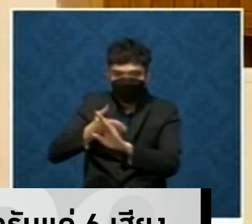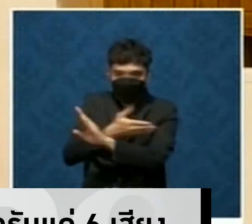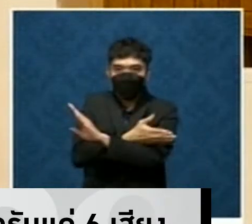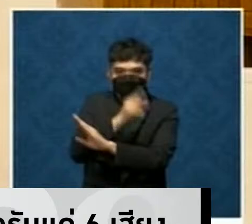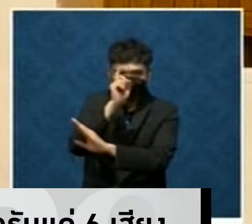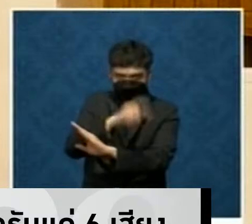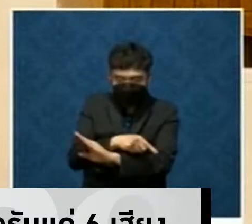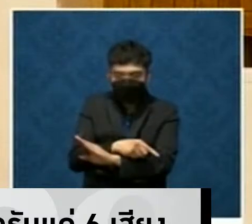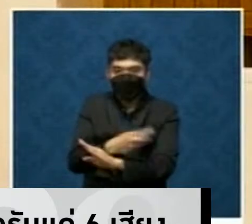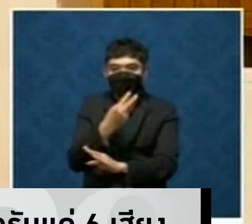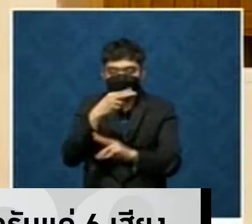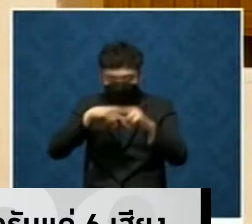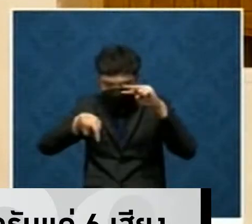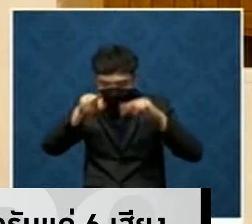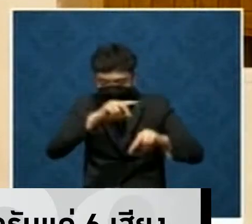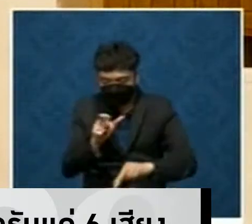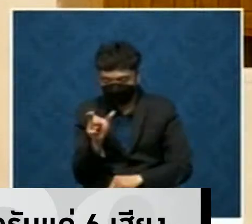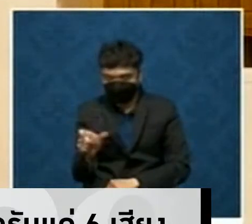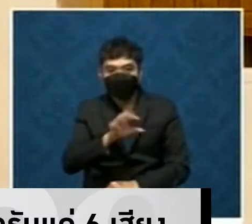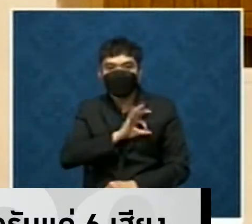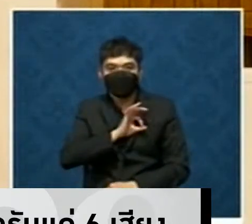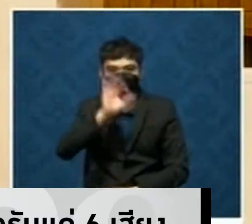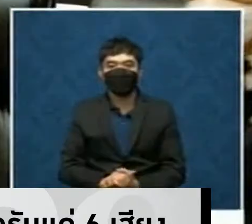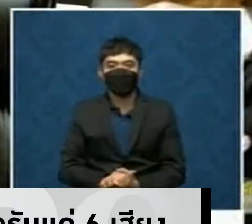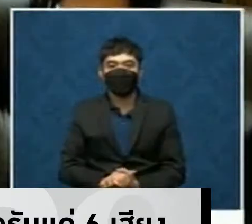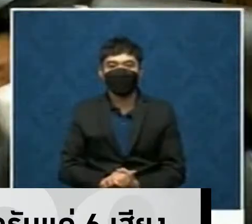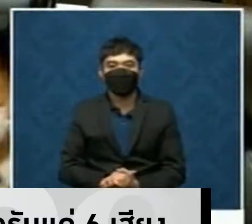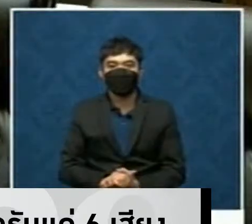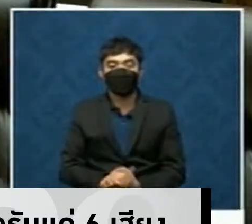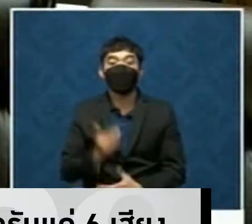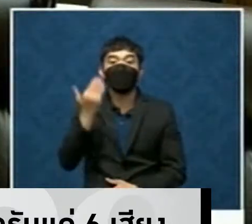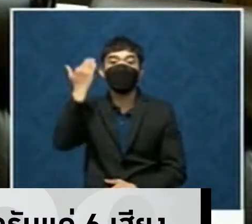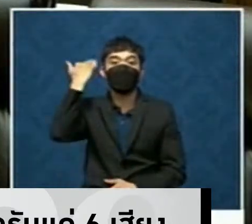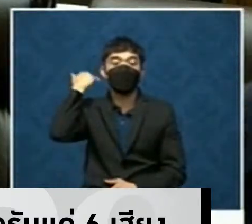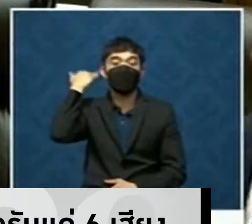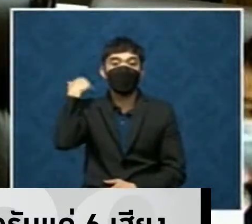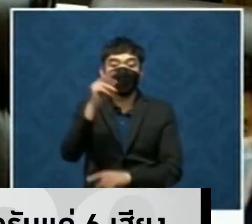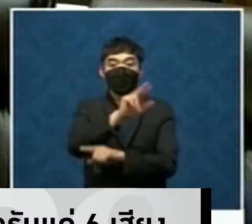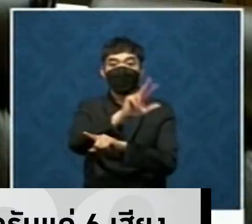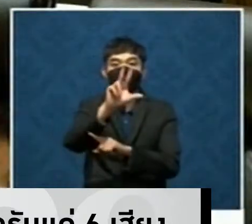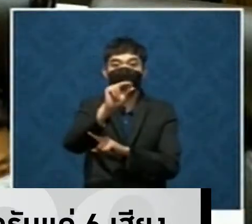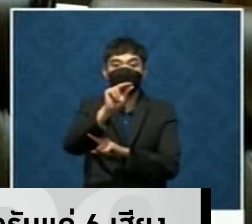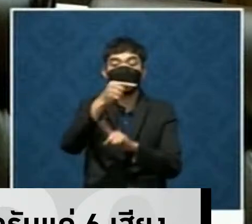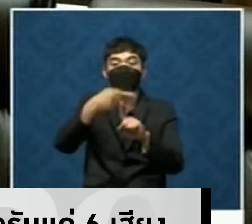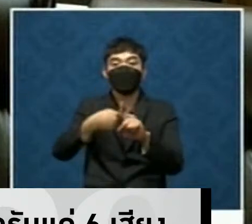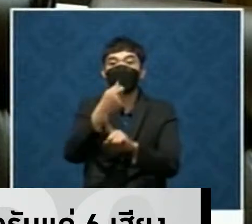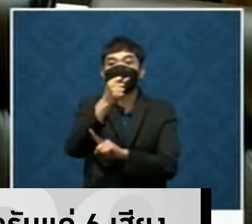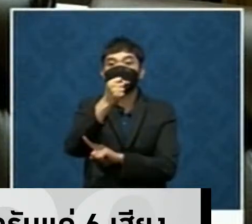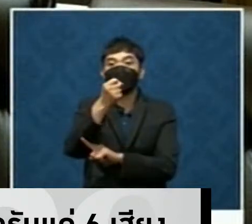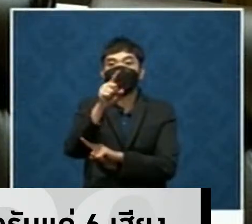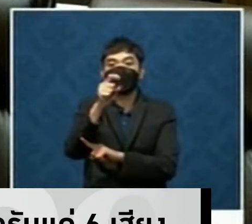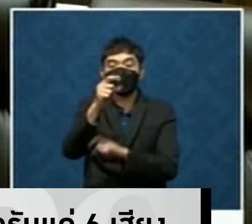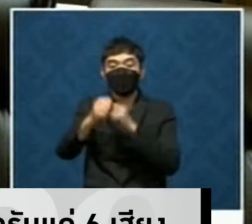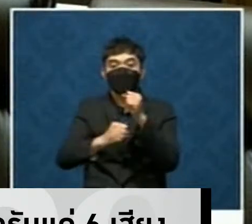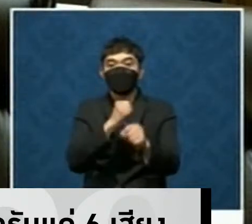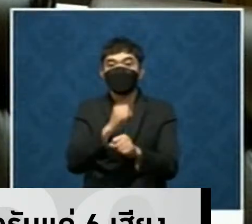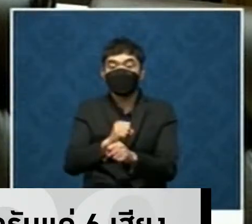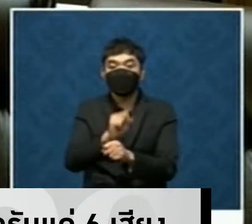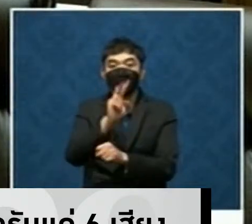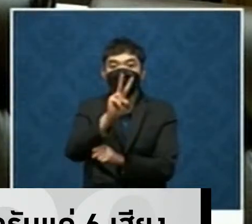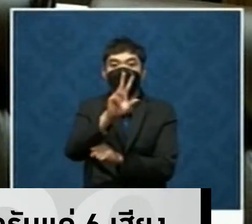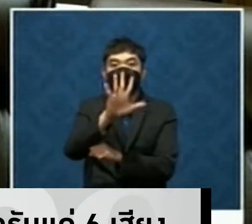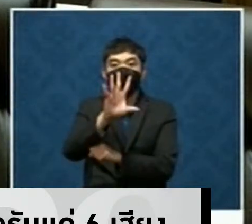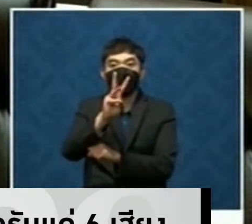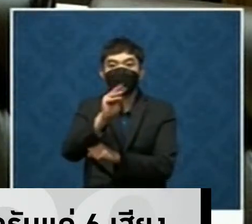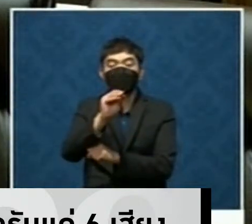ยถึง254นะครับแล้วก็งดออกเสียง129สุดท้ายก็ทำให้ร่างแก้ไขของการปกครองส่วนท้องถิ่นอันนี้ถูกตีตก